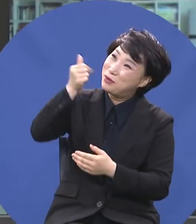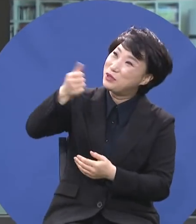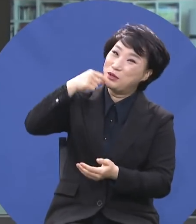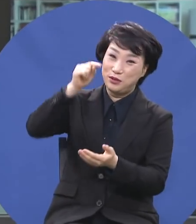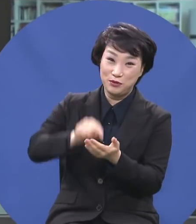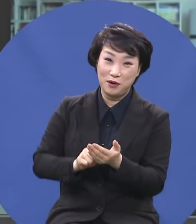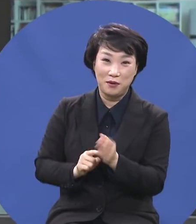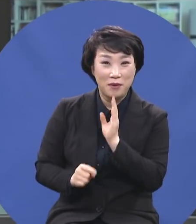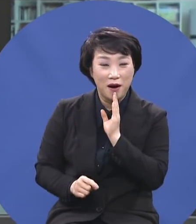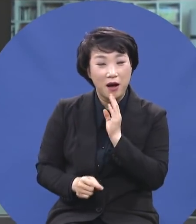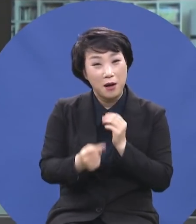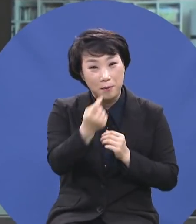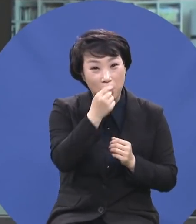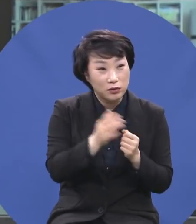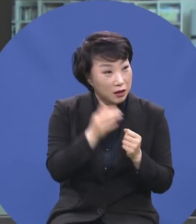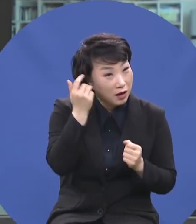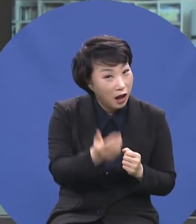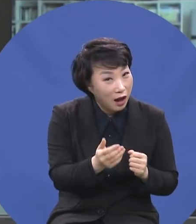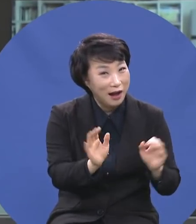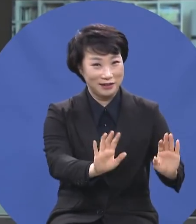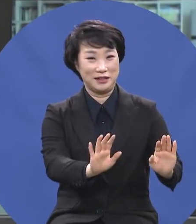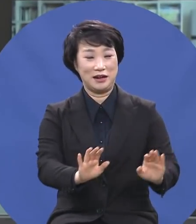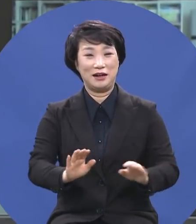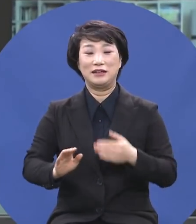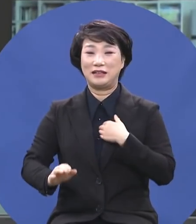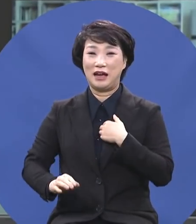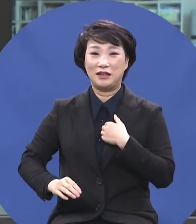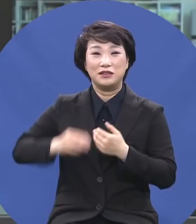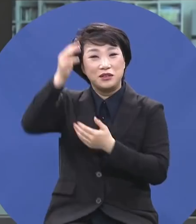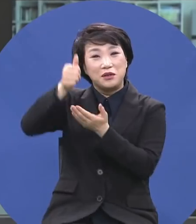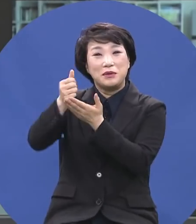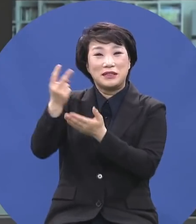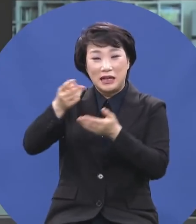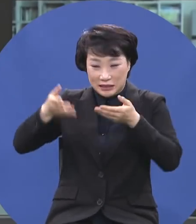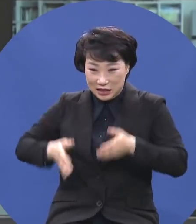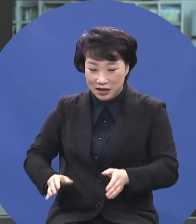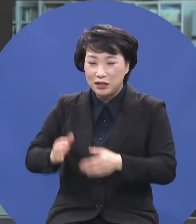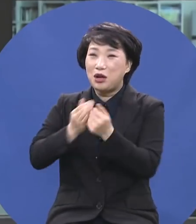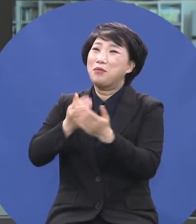쉽잖아요. 이게 배워서 하는 겁니까? 그가 나를 성령으로